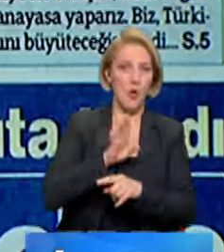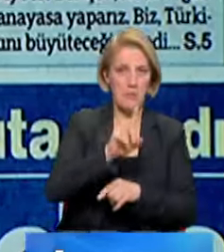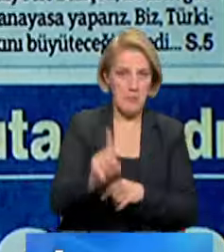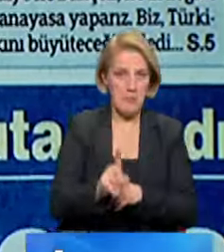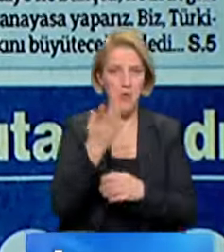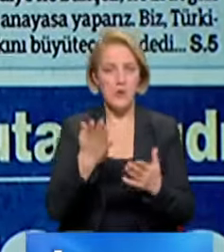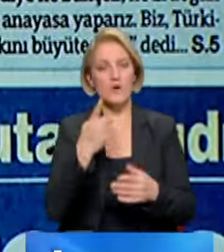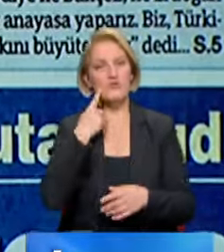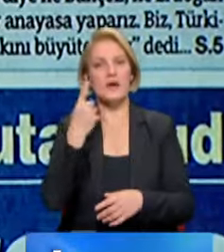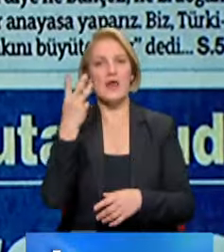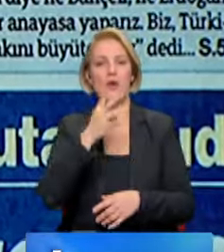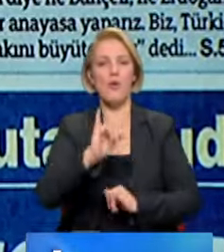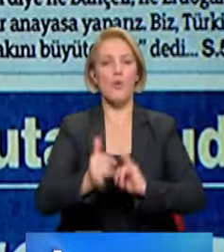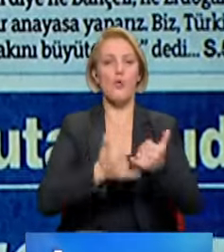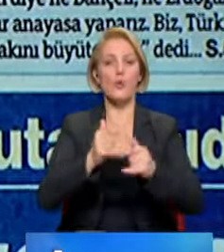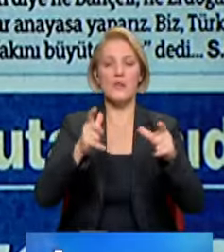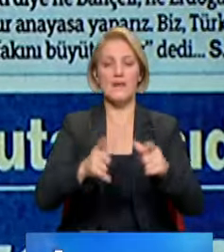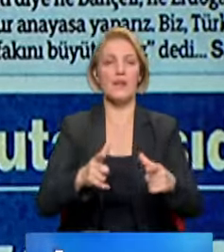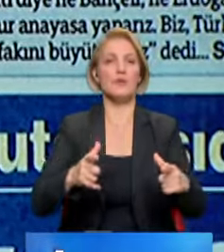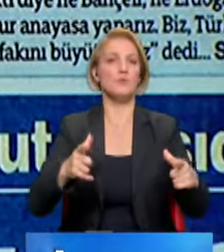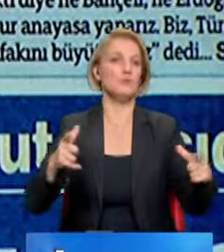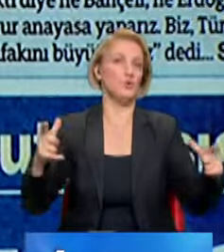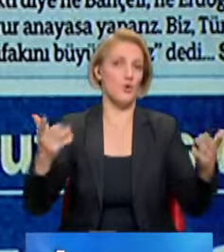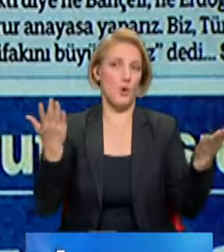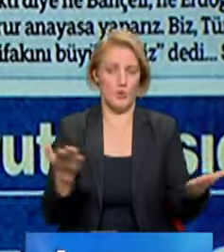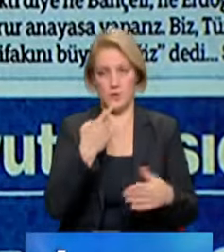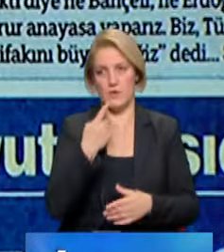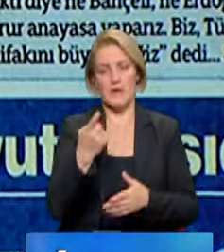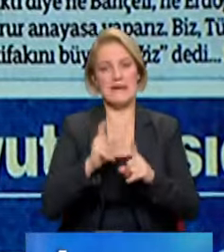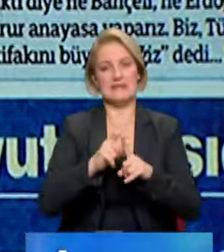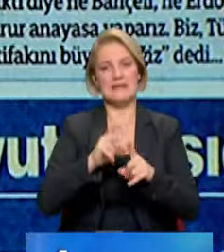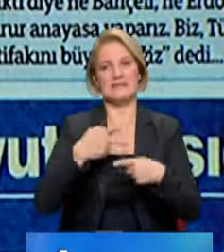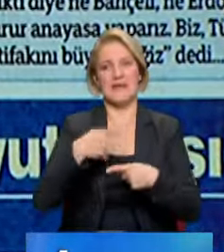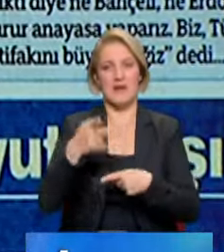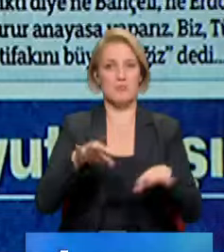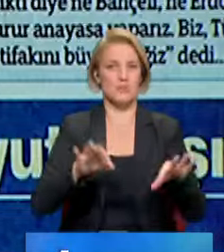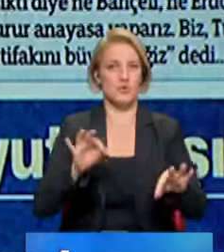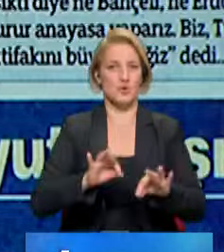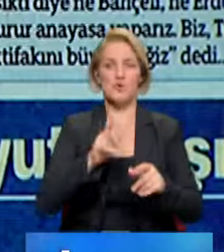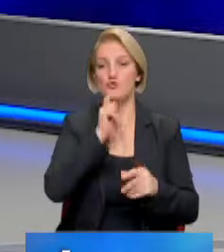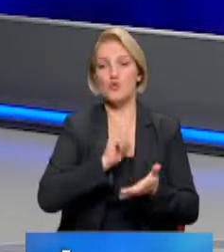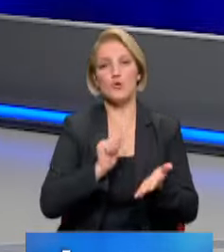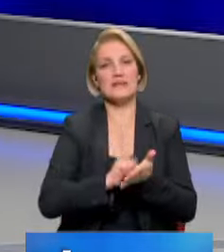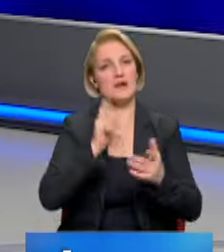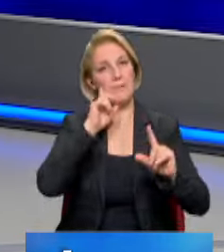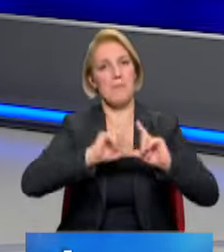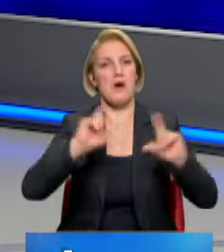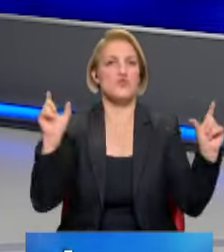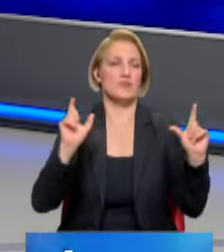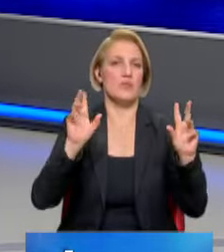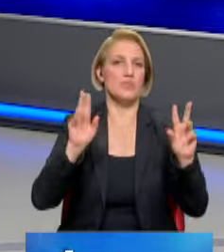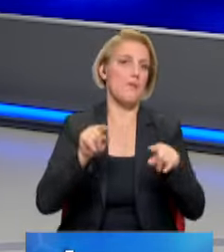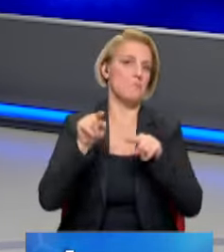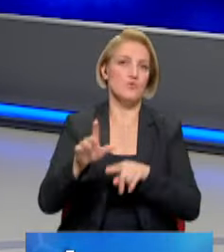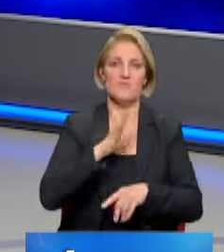gidiyor. Erdoğan'ın oyun alanı genişliyor diyor gazeteci Deniz Zeyrek. Bugünün Sözcü Gazetesi'nin manşetinde de tam da